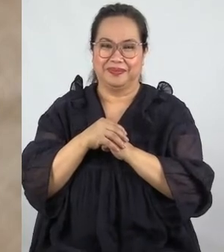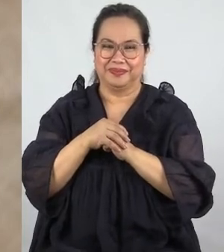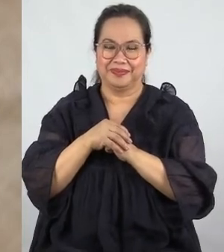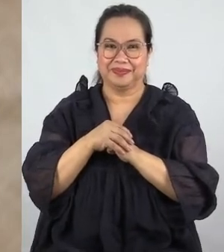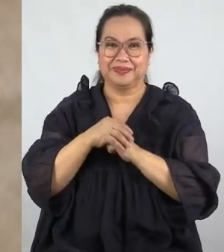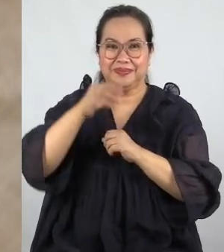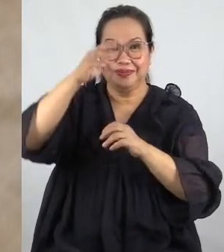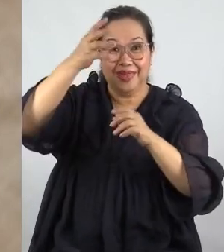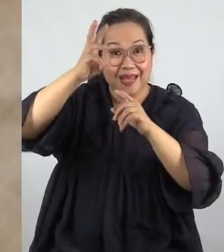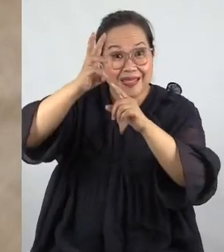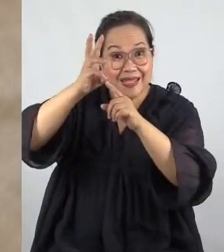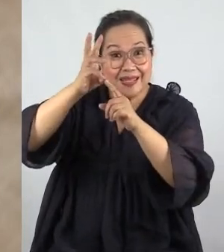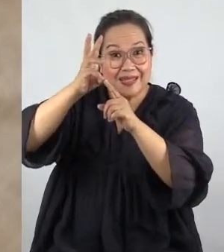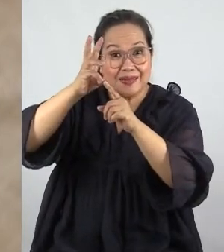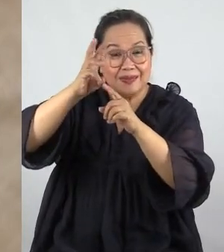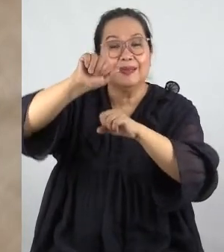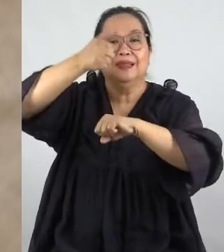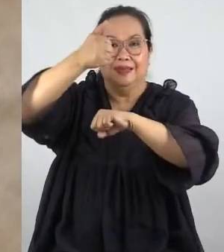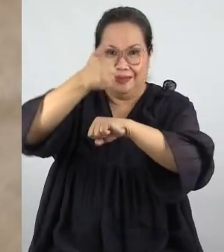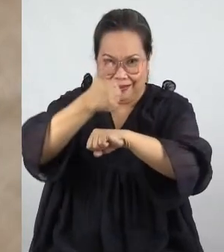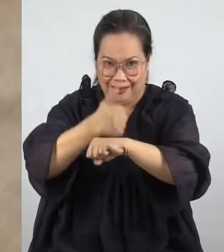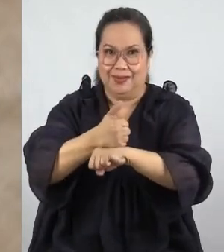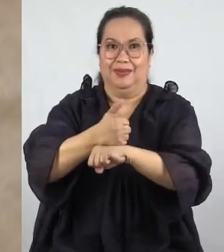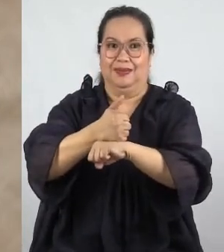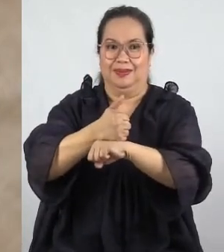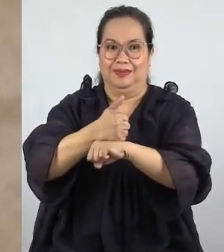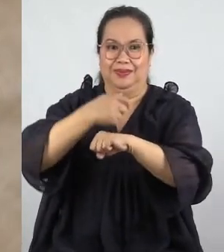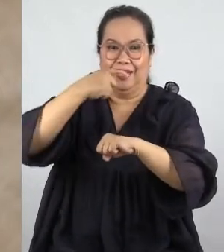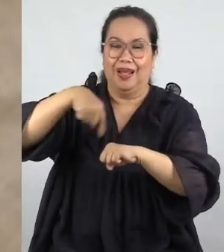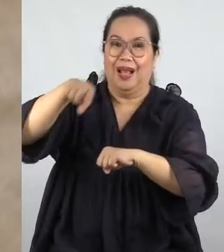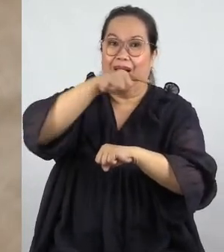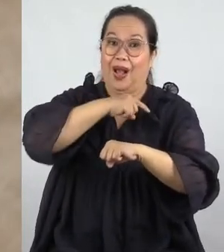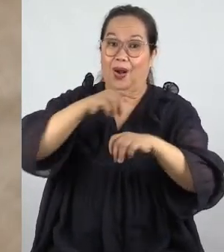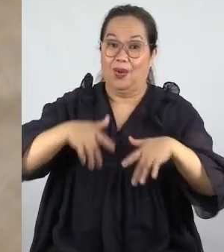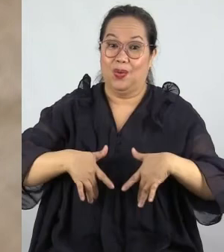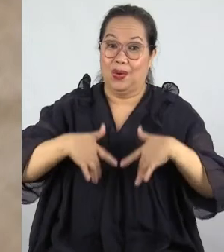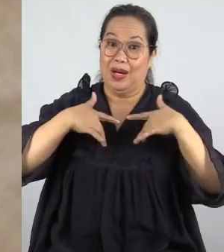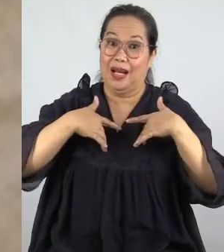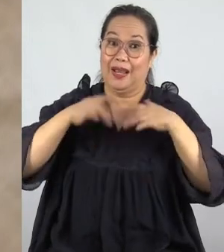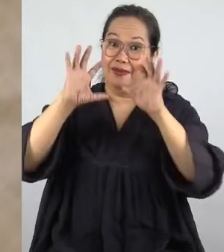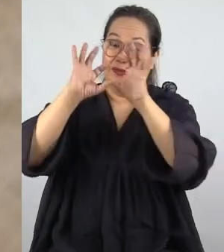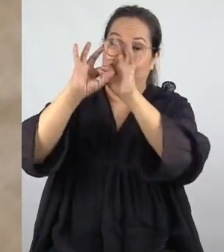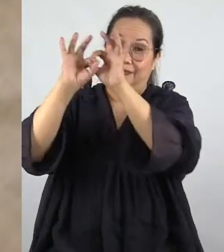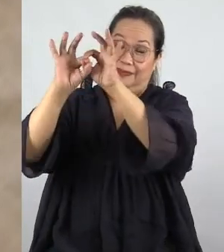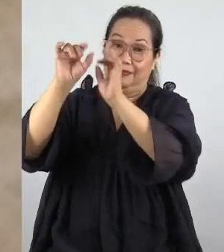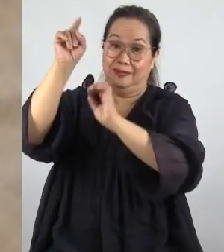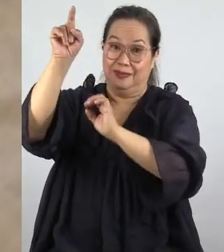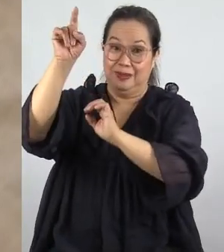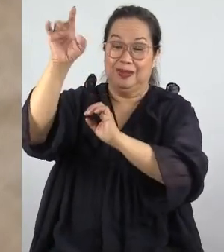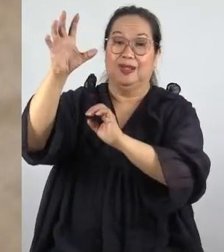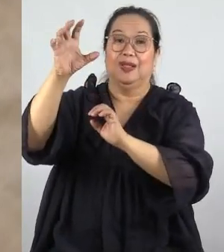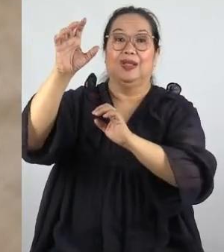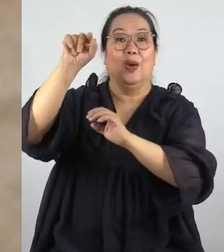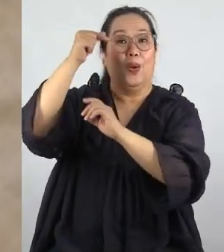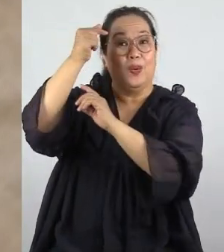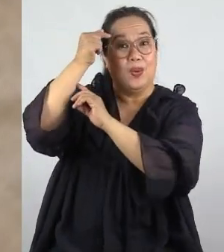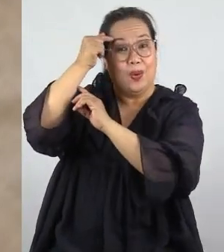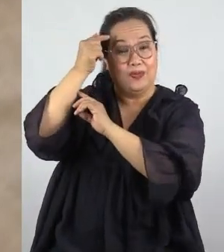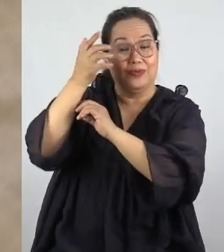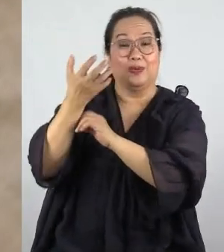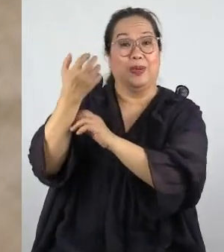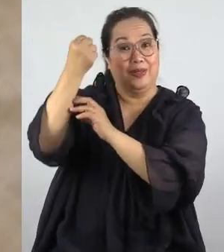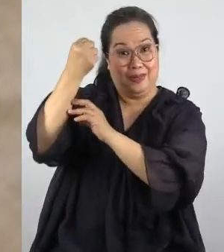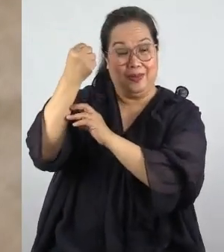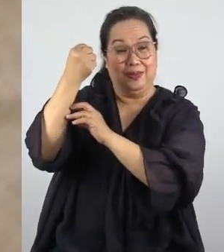Pang-anim, itatag natin ang ating buhay sa kanyang kapamahalaan. So